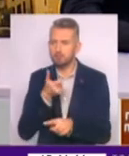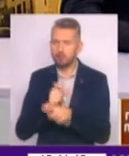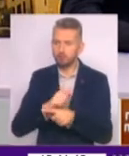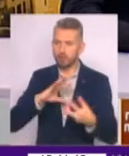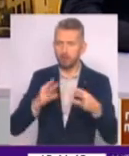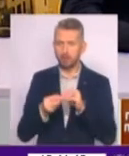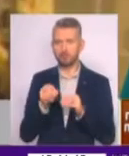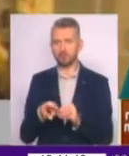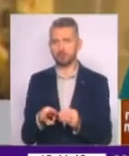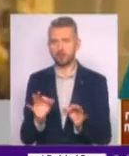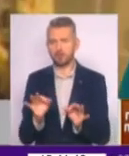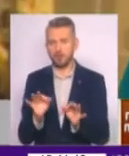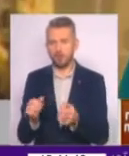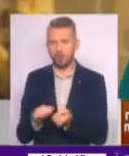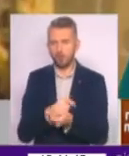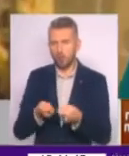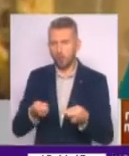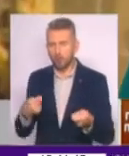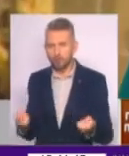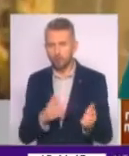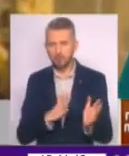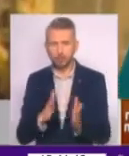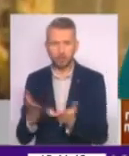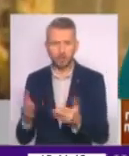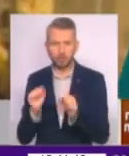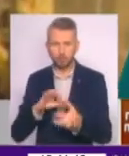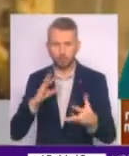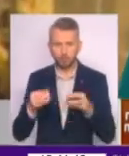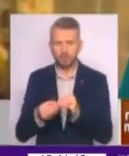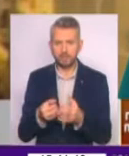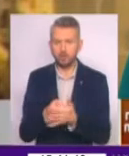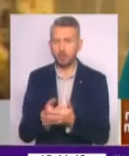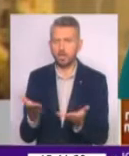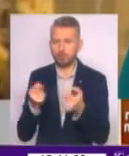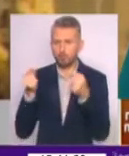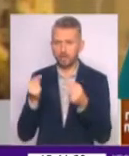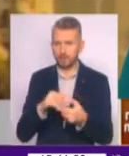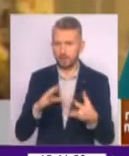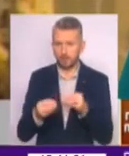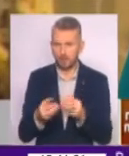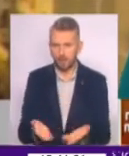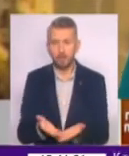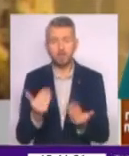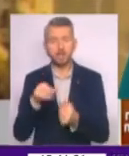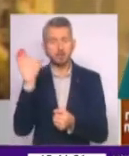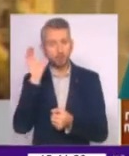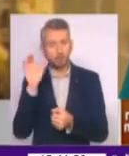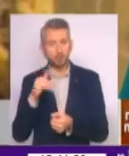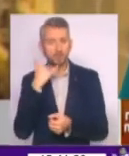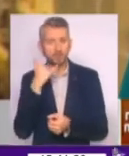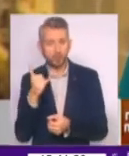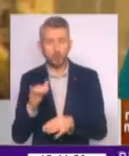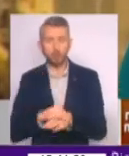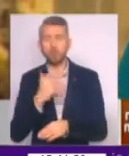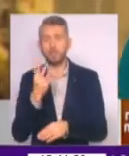ніж, звичайно, бюрократичні процедури, які можуть призвести дійсно до якихось конкретних результатів. Давайте послухаємо дзвінок. Добрий